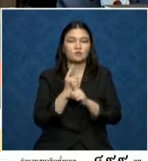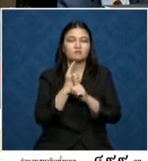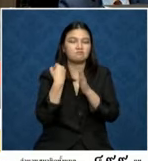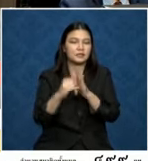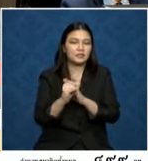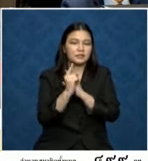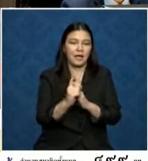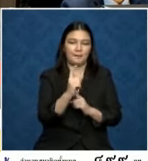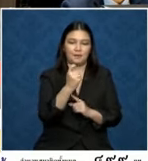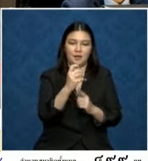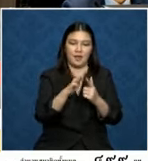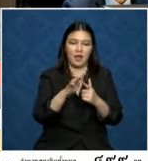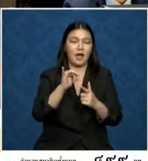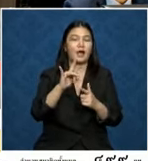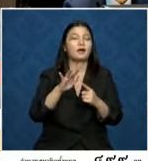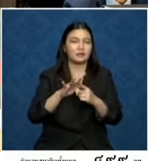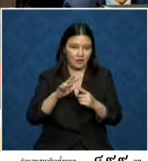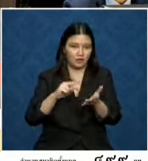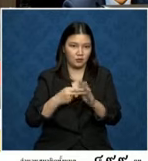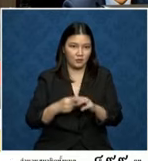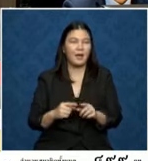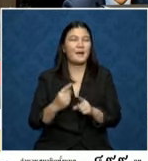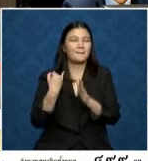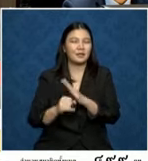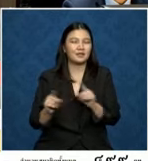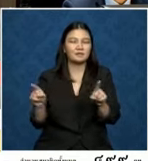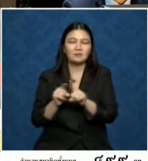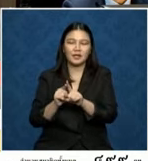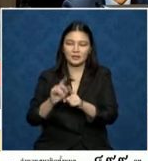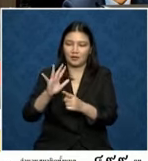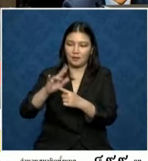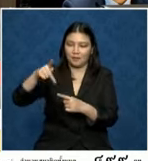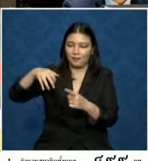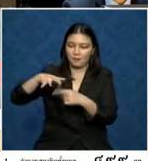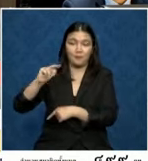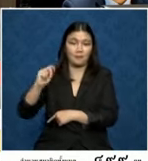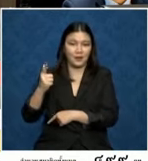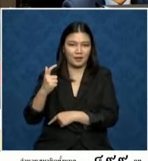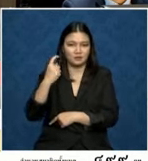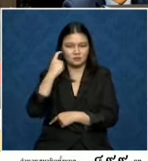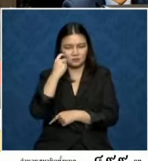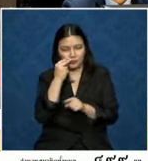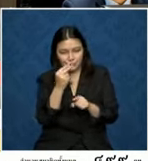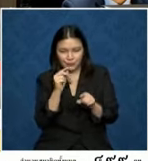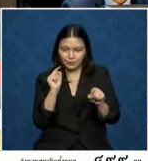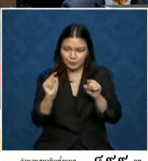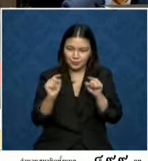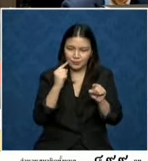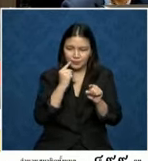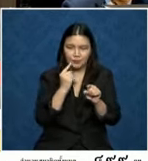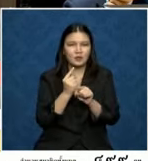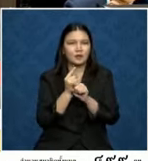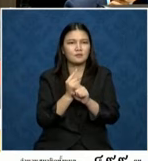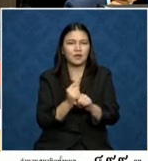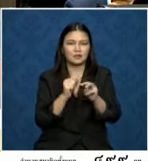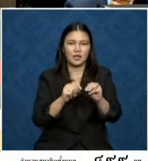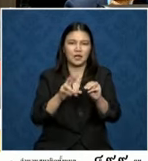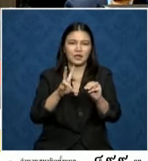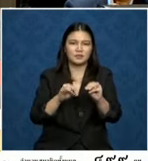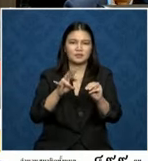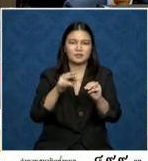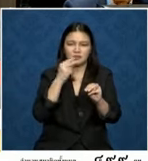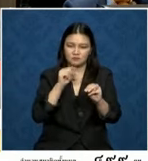คับกับการผิดนัดทางแพ่งซึ่งไม่สอดคล้องกับมาตรา77ของ